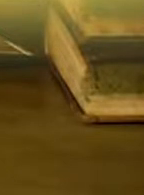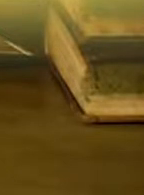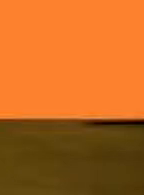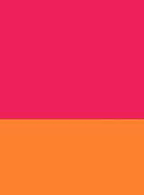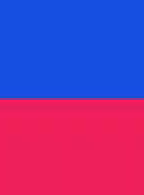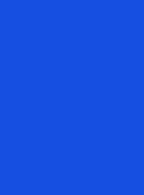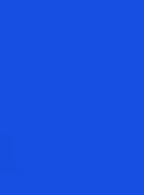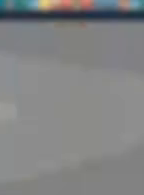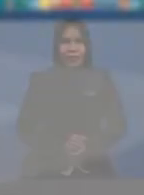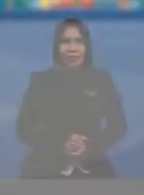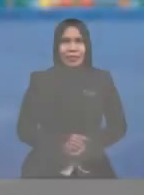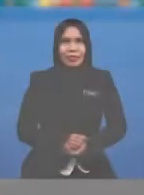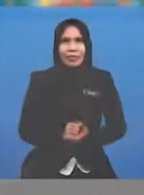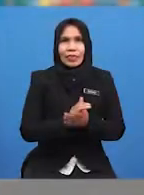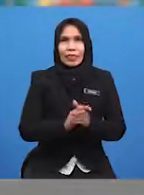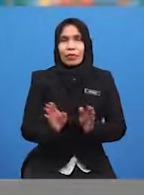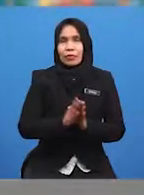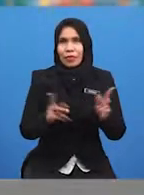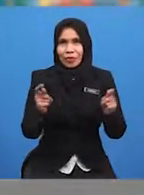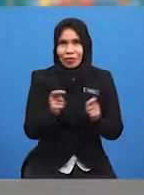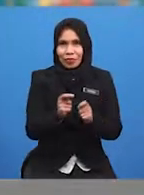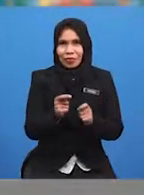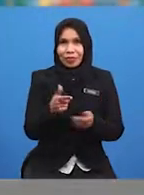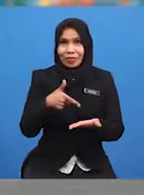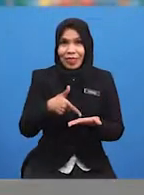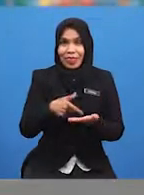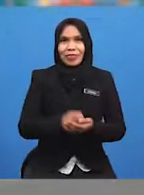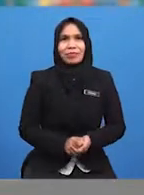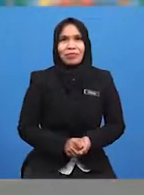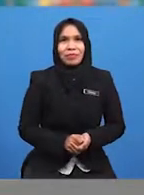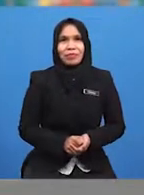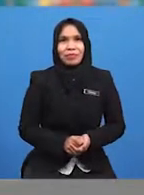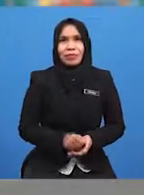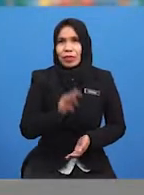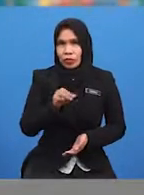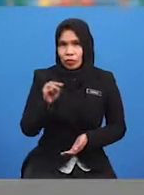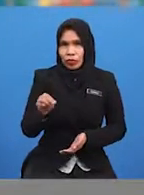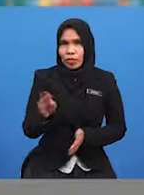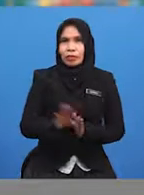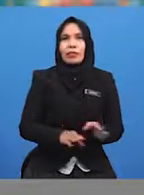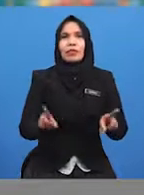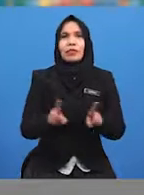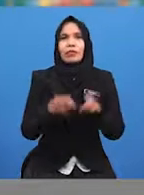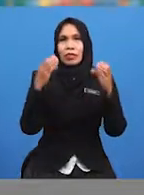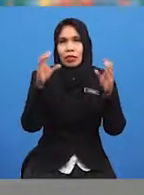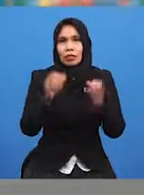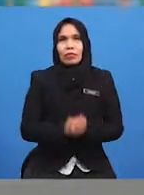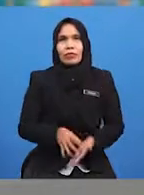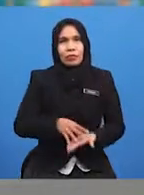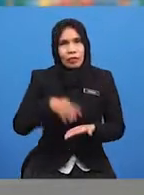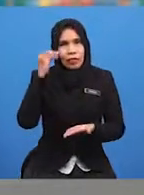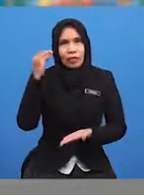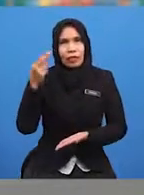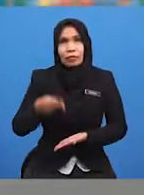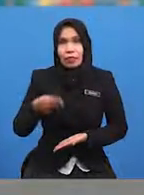tunggu selamat bertemu kembali murid-murid sekali lagi murid-murid pertama Cikgu kita belajar